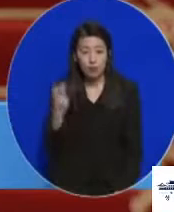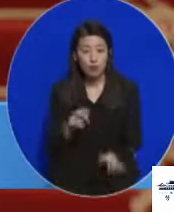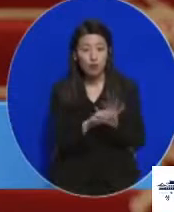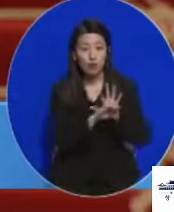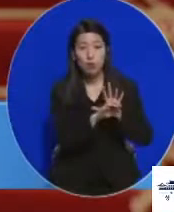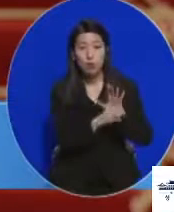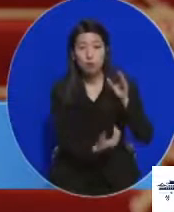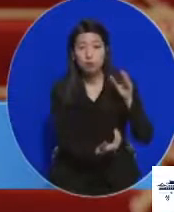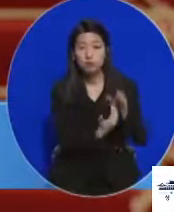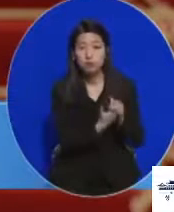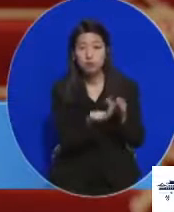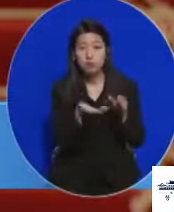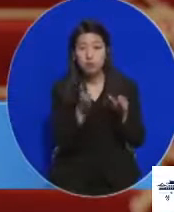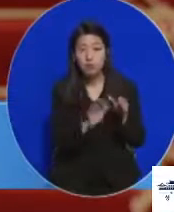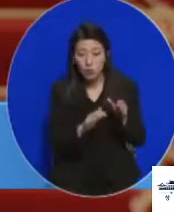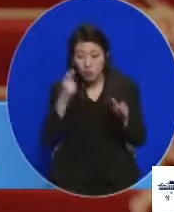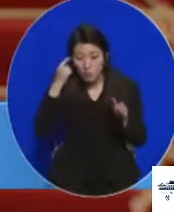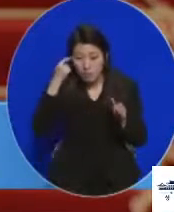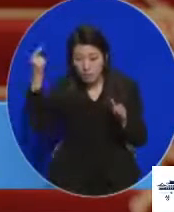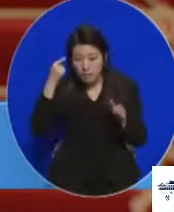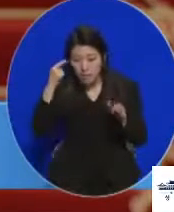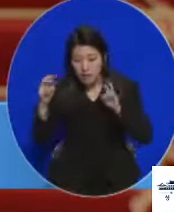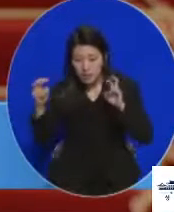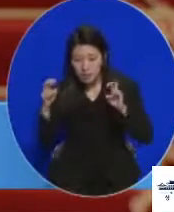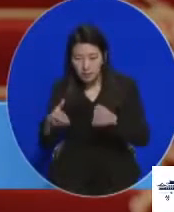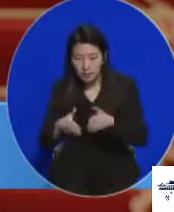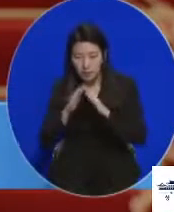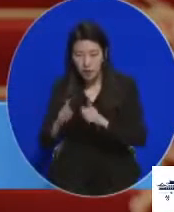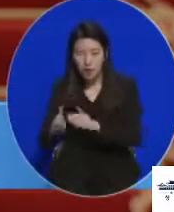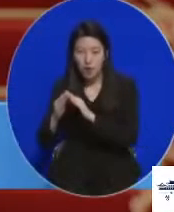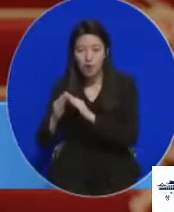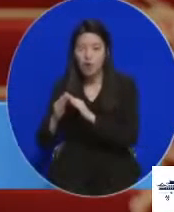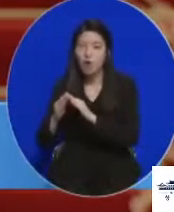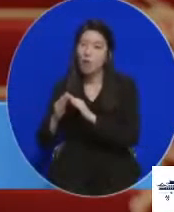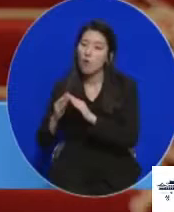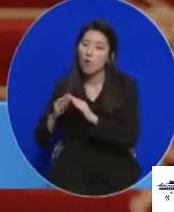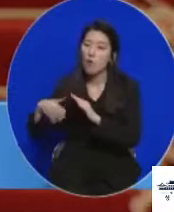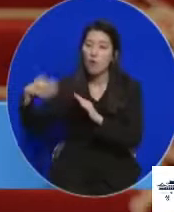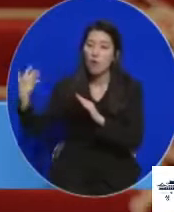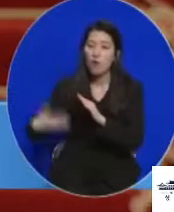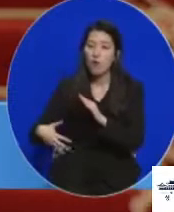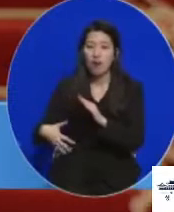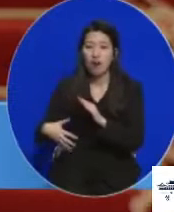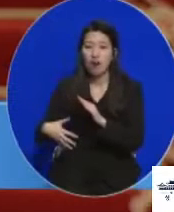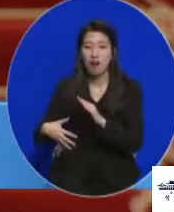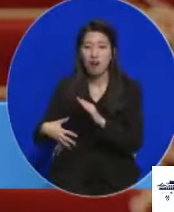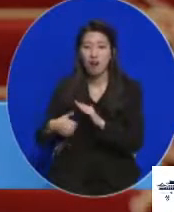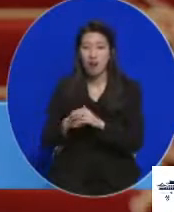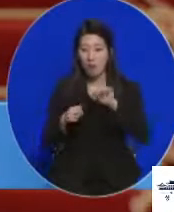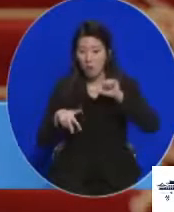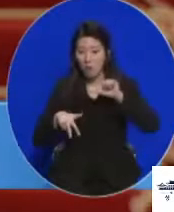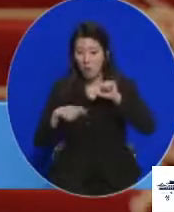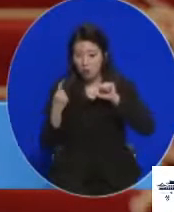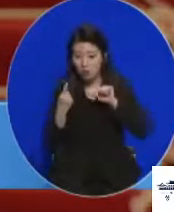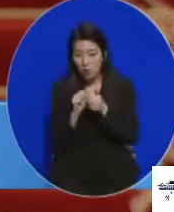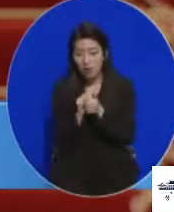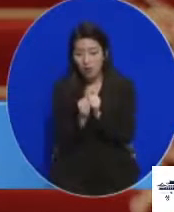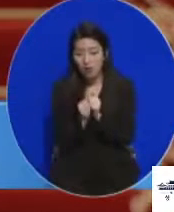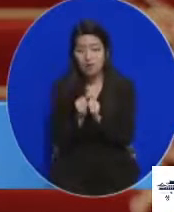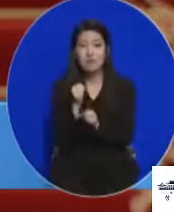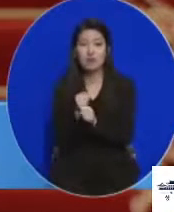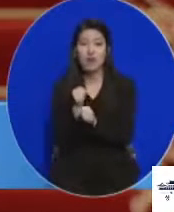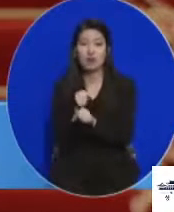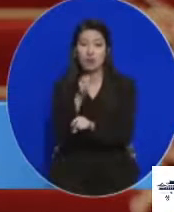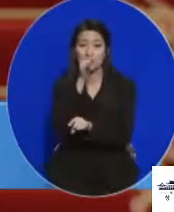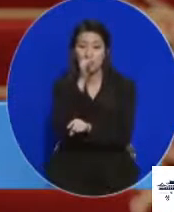더욱 확산되어 지난해 벤처펀드 결승 얘기 역대 최대 a5 초원의 다라고